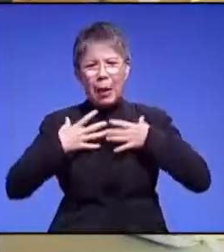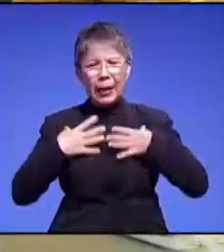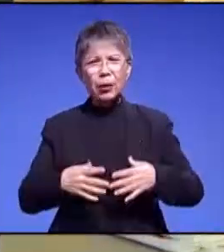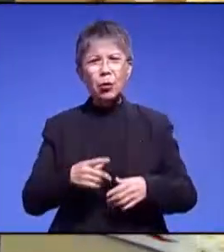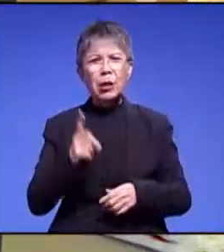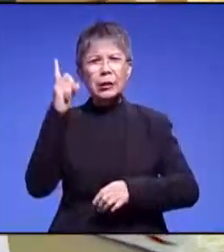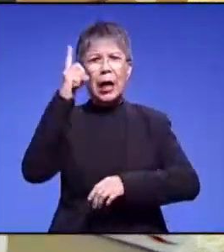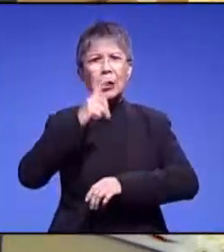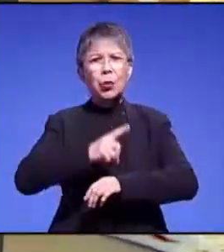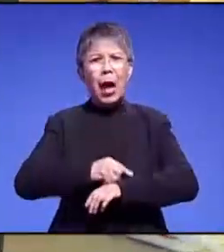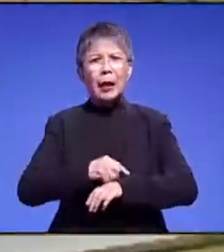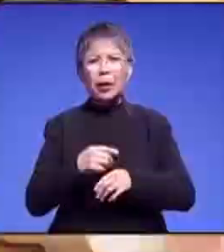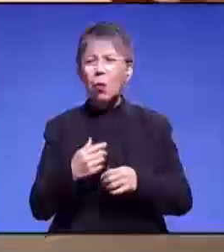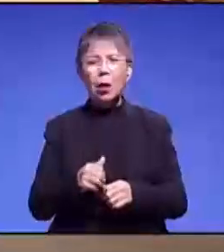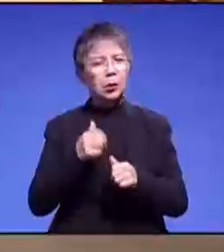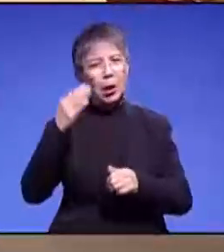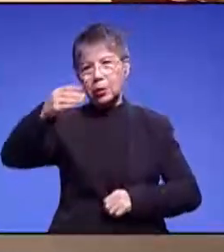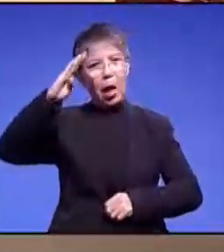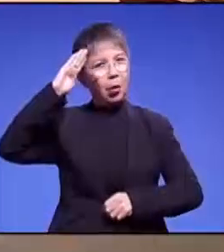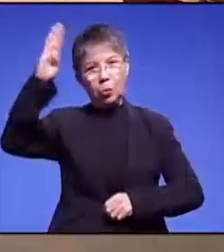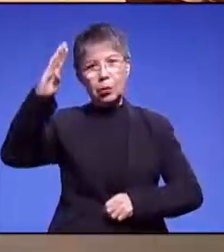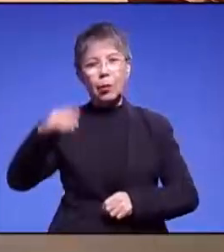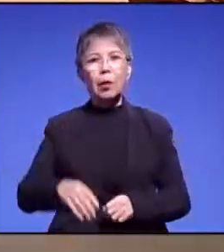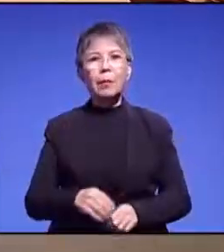untuk teman-teman tenaga medis.